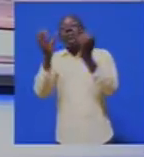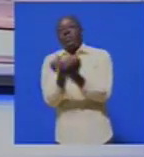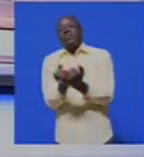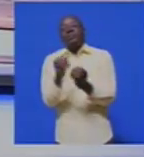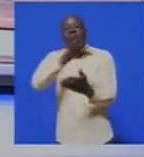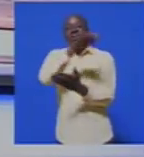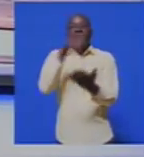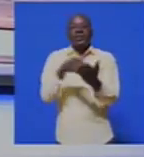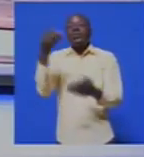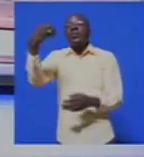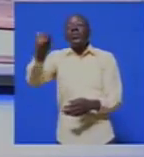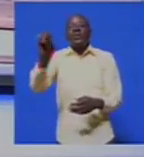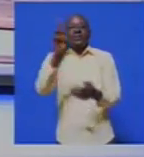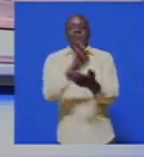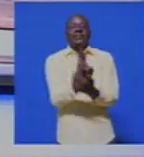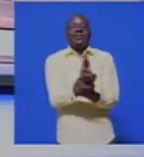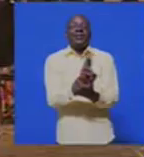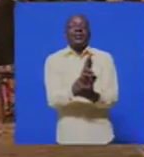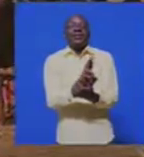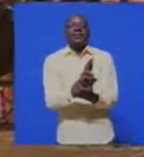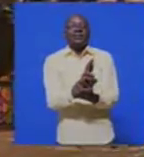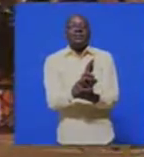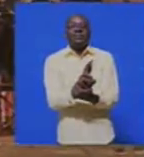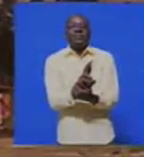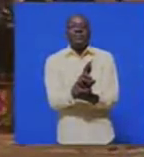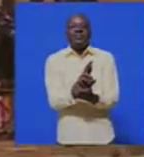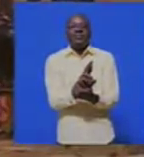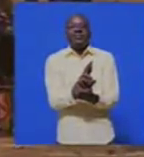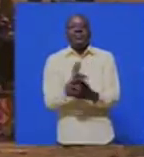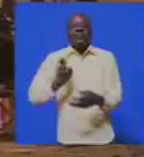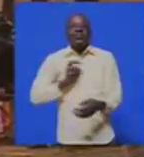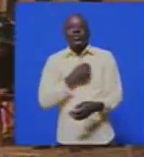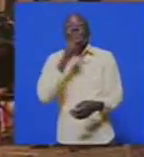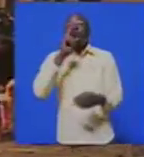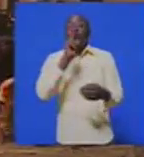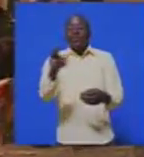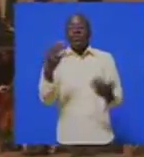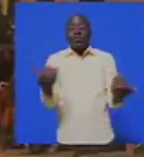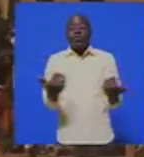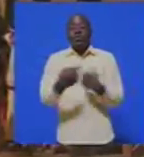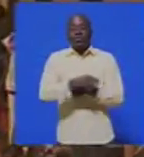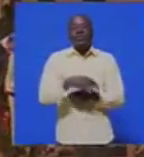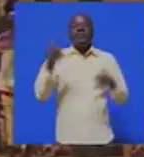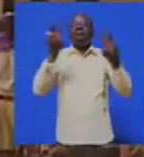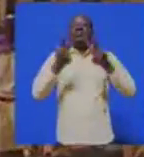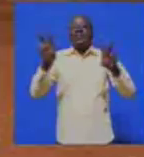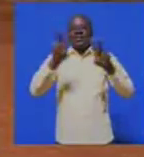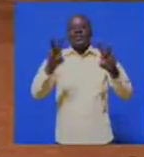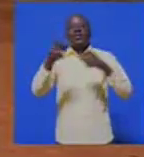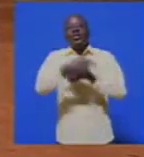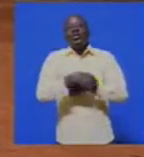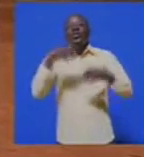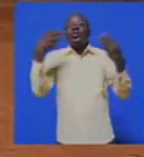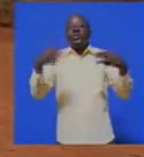centre-ouest. Gérard Sommé et Zalissa Sanfo. Nous sommes aujourd'hui vendredi et c'est jour de marché à